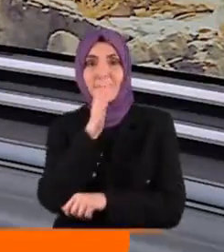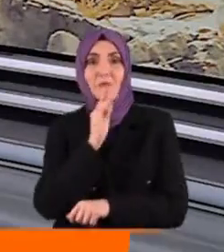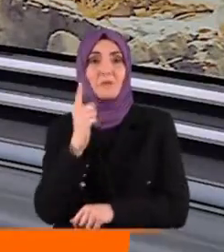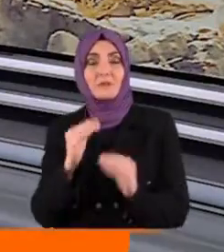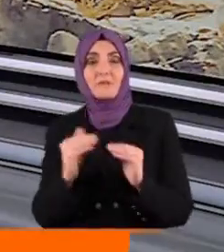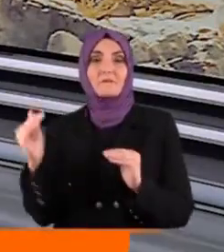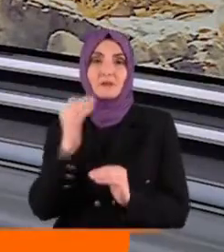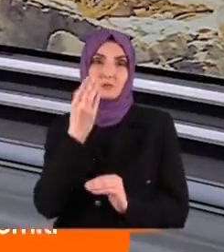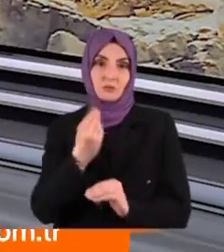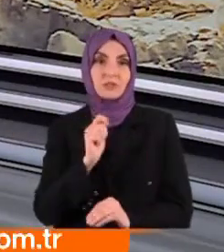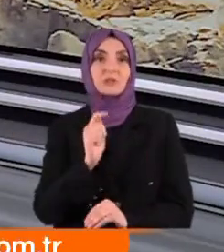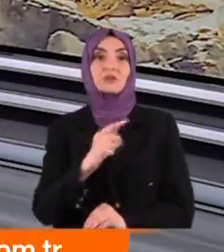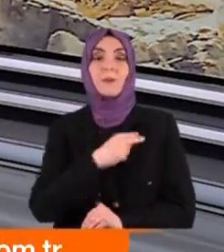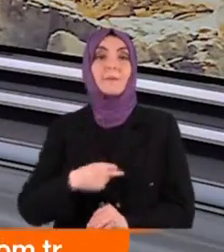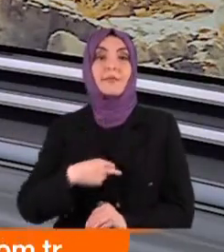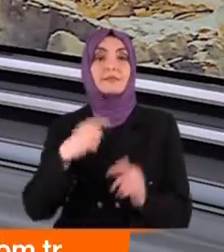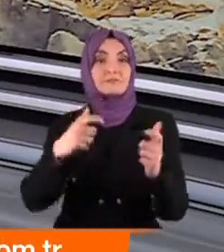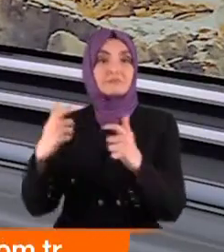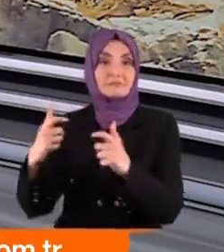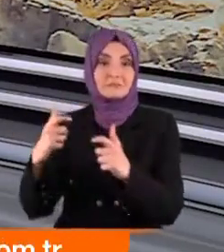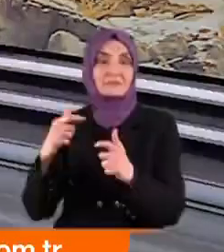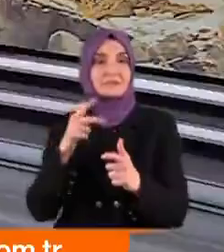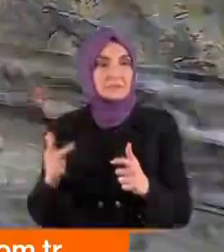dönüşümü hızlandırmak için çalışmalarını hızlandırdı.